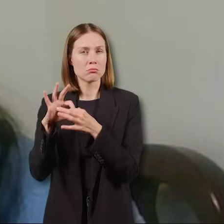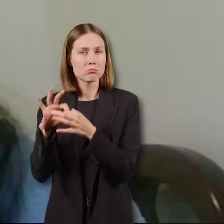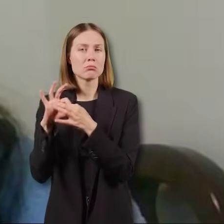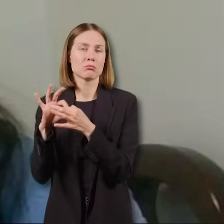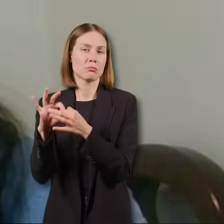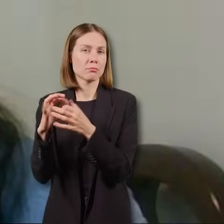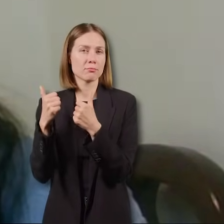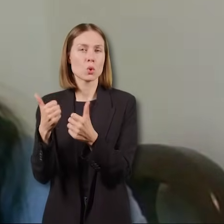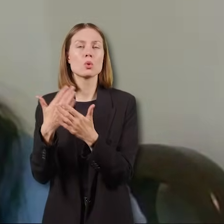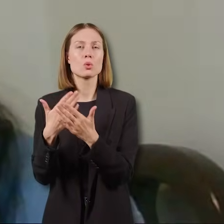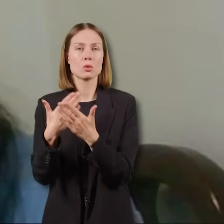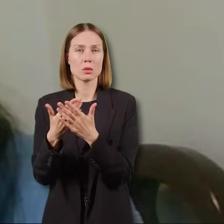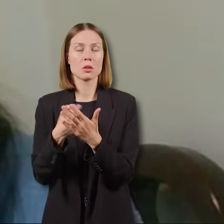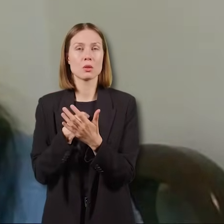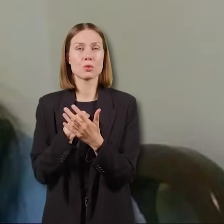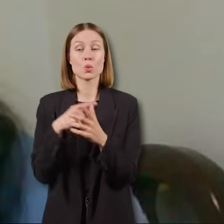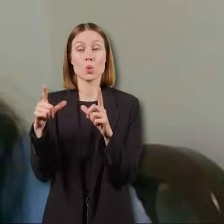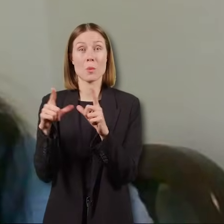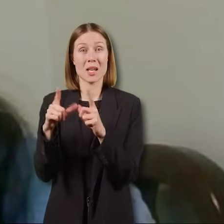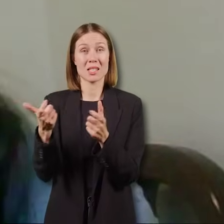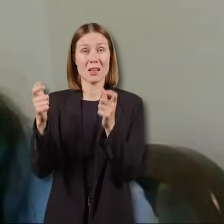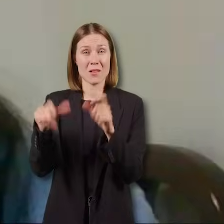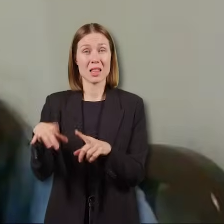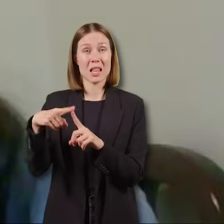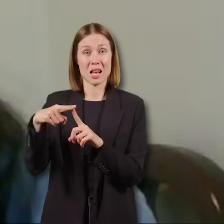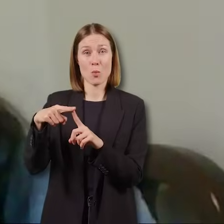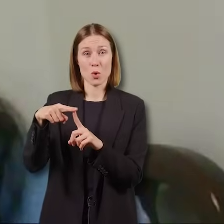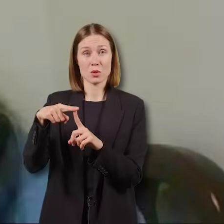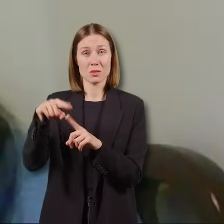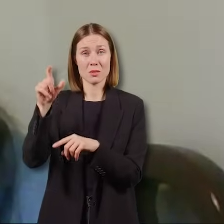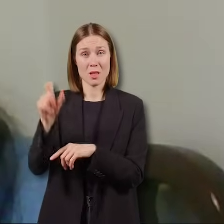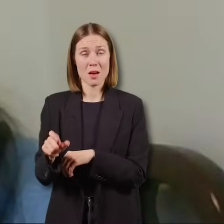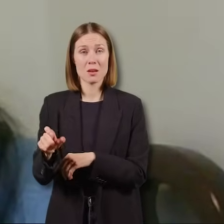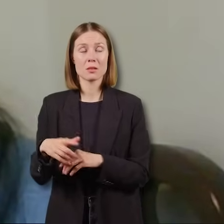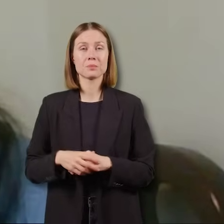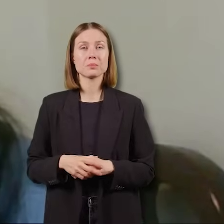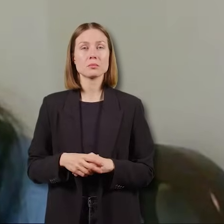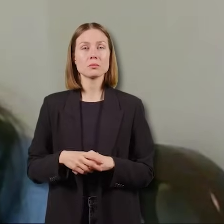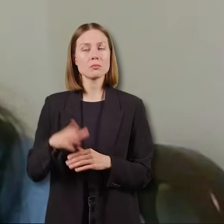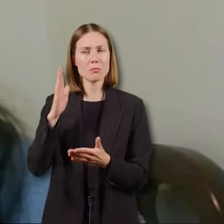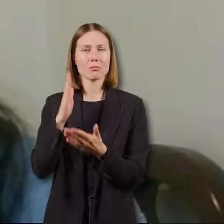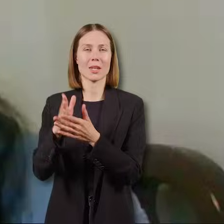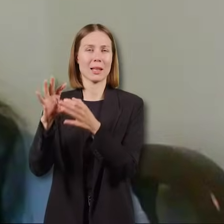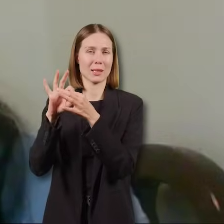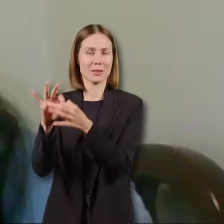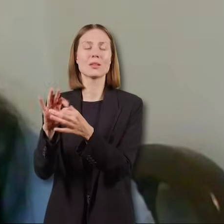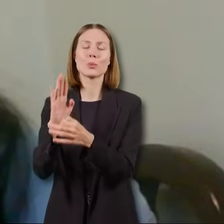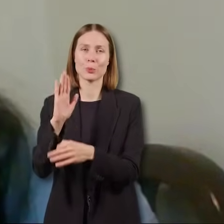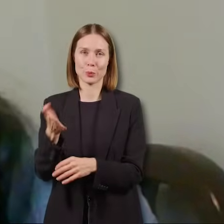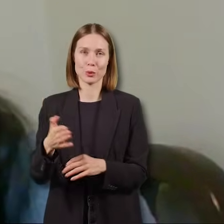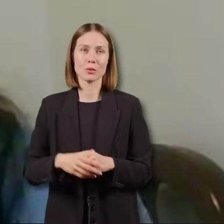bendradarbiavimo santykiai, nes aš esu Ukmergės savivaldybės tarybos narė, tai tikrai tas tiesioginis tiltas bus ir aš